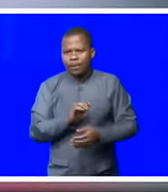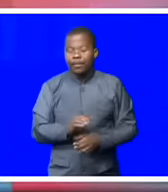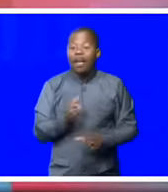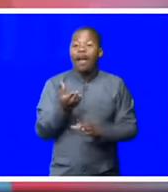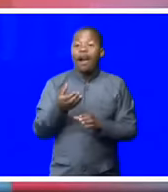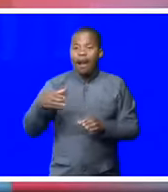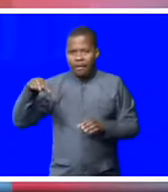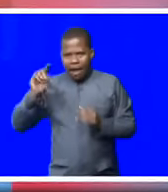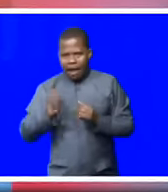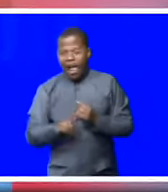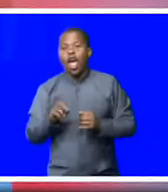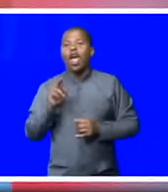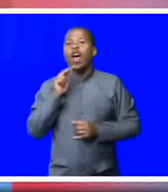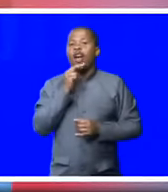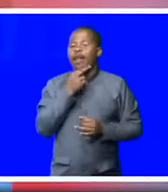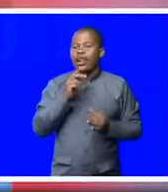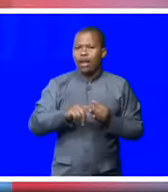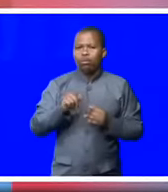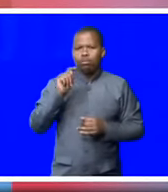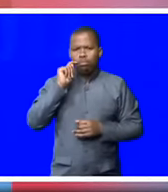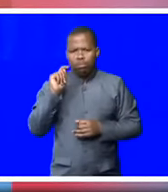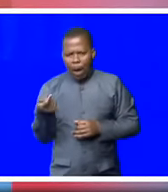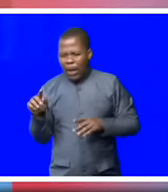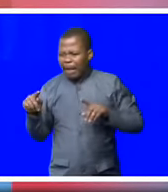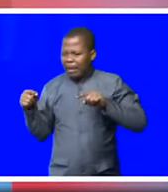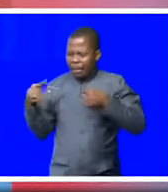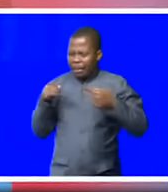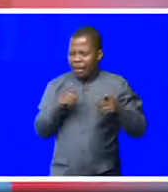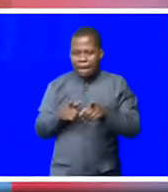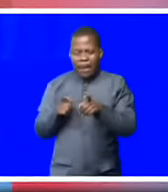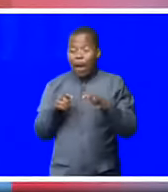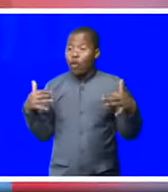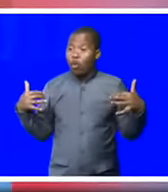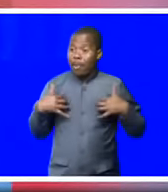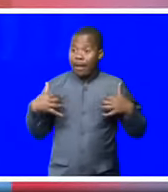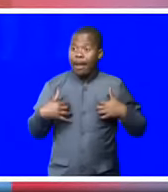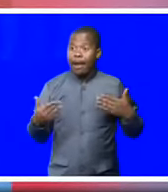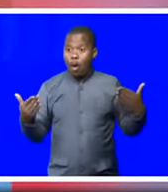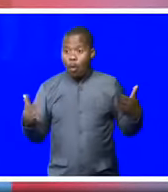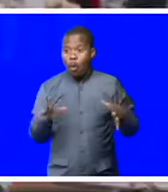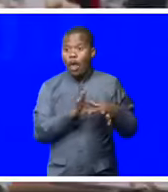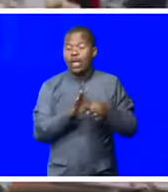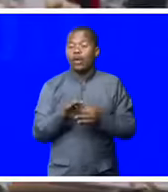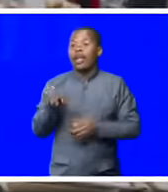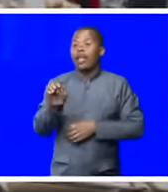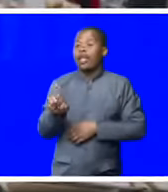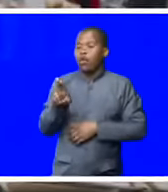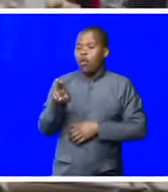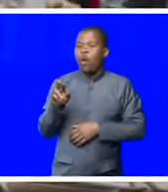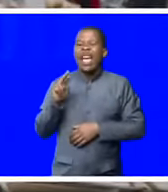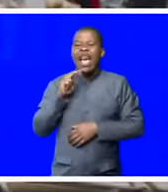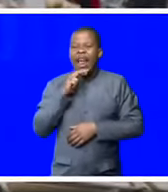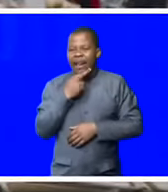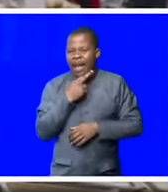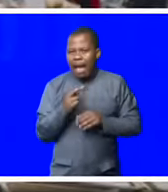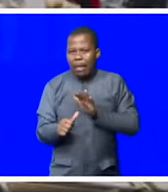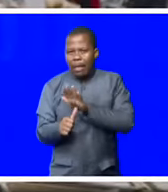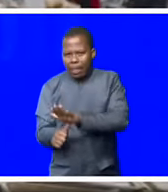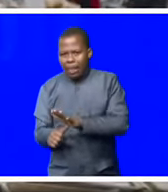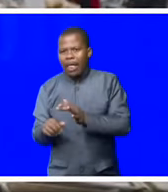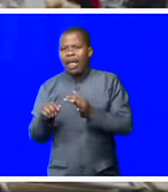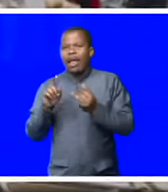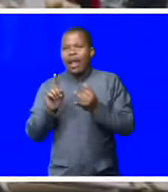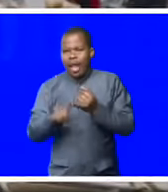emave labamhlophe anklinye live le-Russia etinhlangothini letehlukene etifake ikhathi tekufutha temnotfo kanye